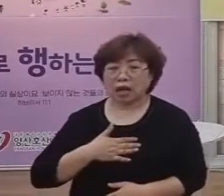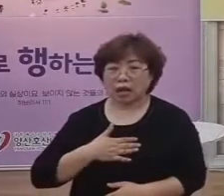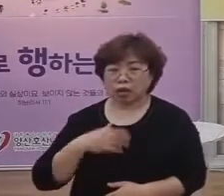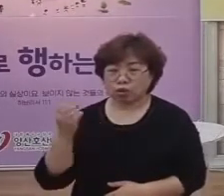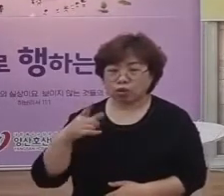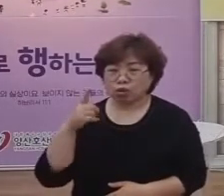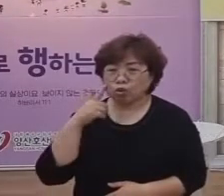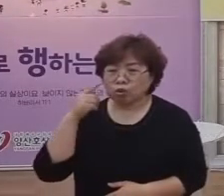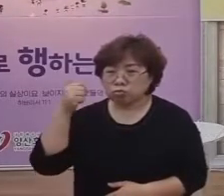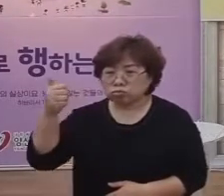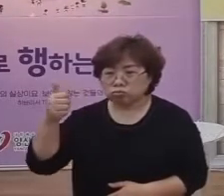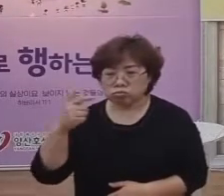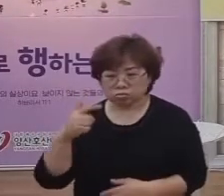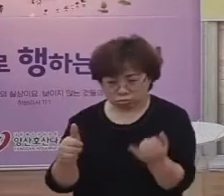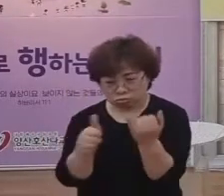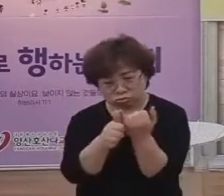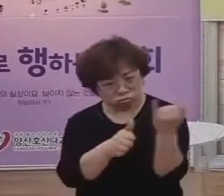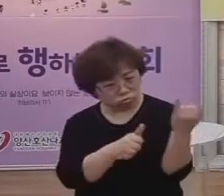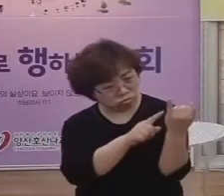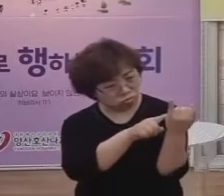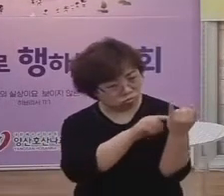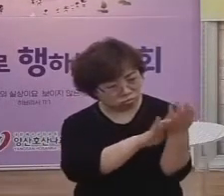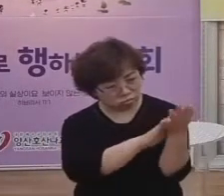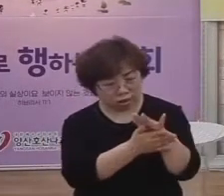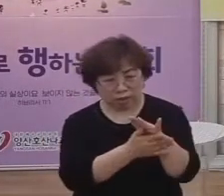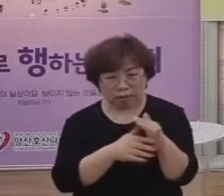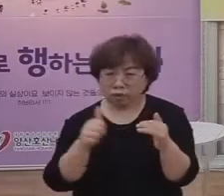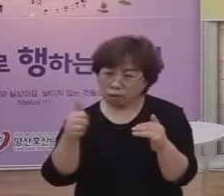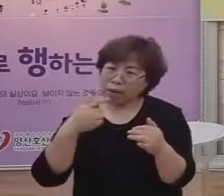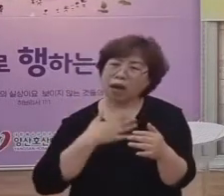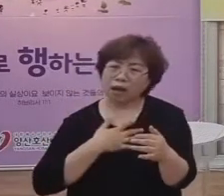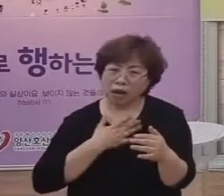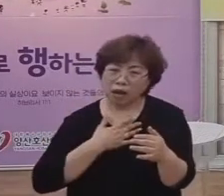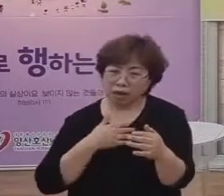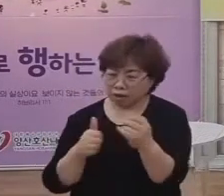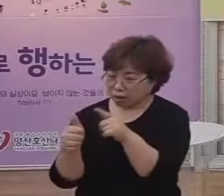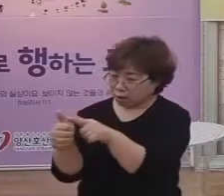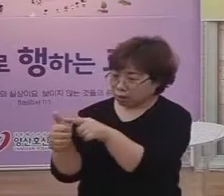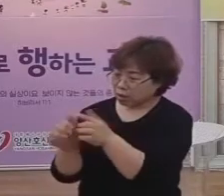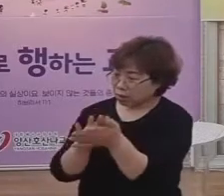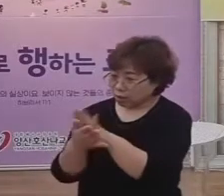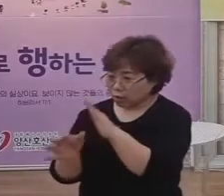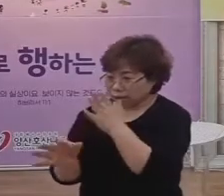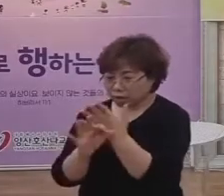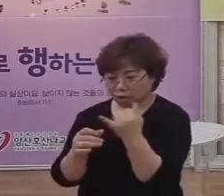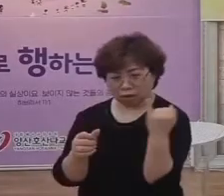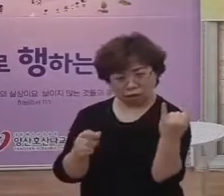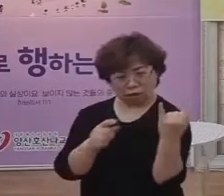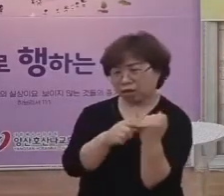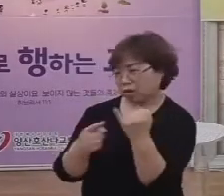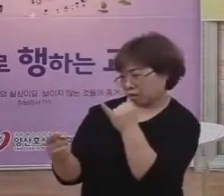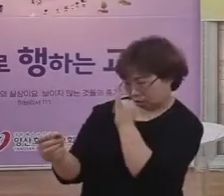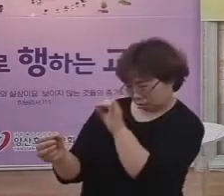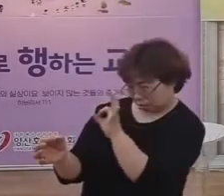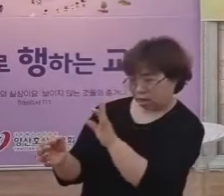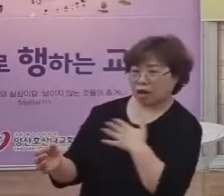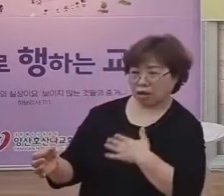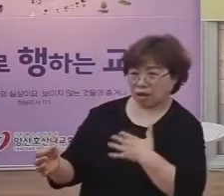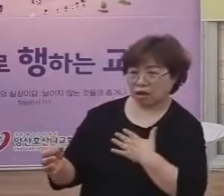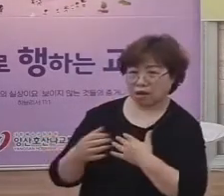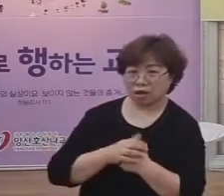근데 하나도 안 바뀌었다. 가족이 먼저 알아보는 게 가장 정확한 답이라 이렇게 말씀드리고 싶습니다.